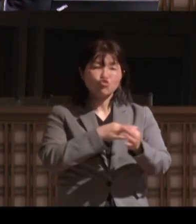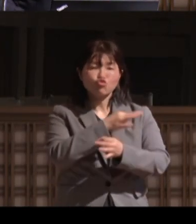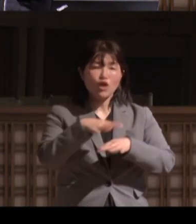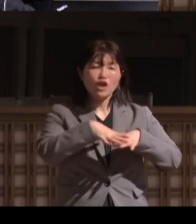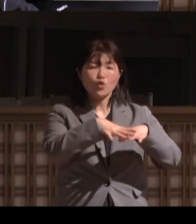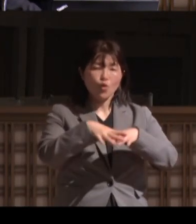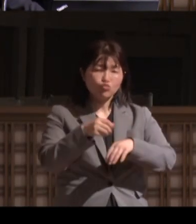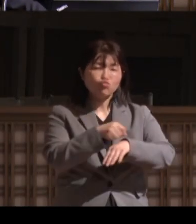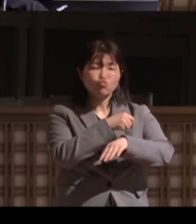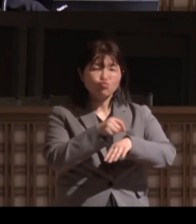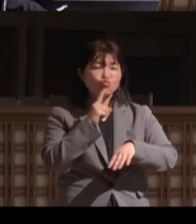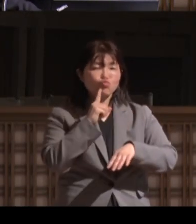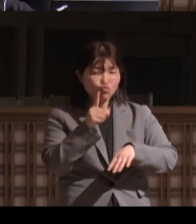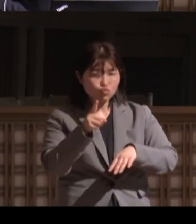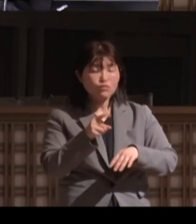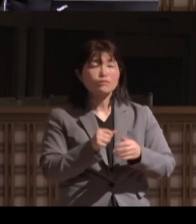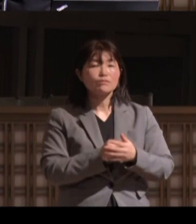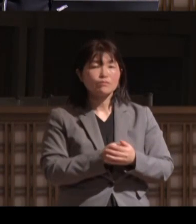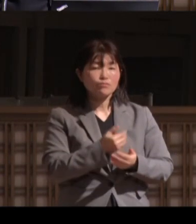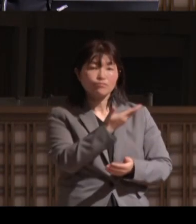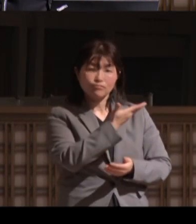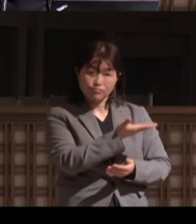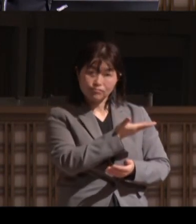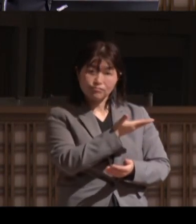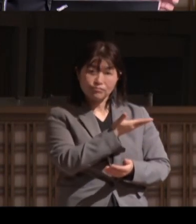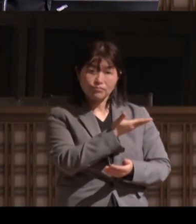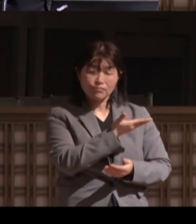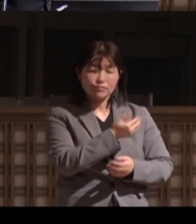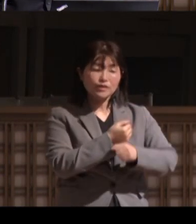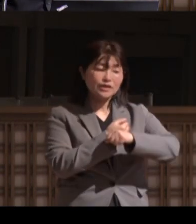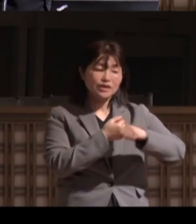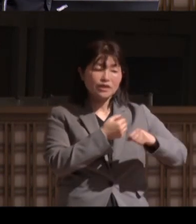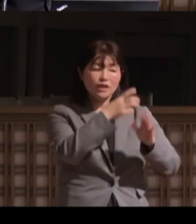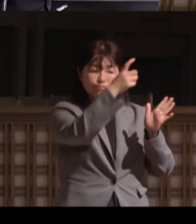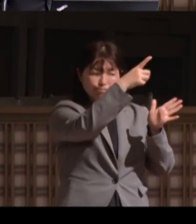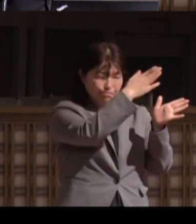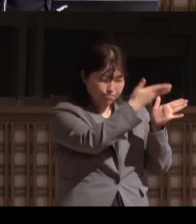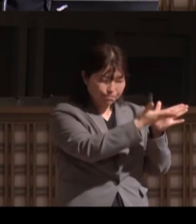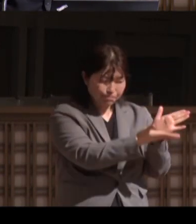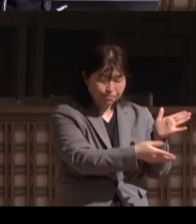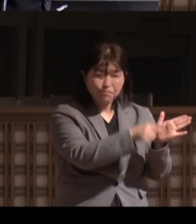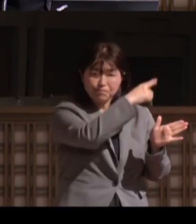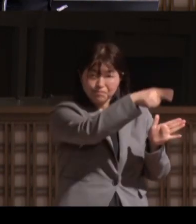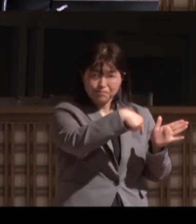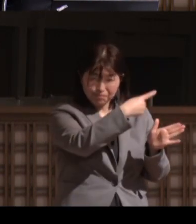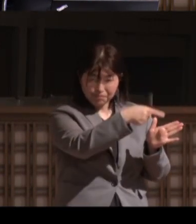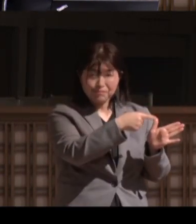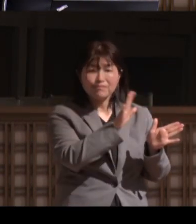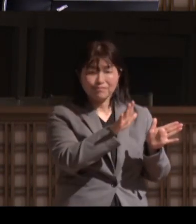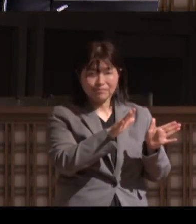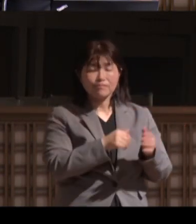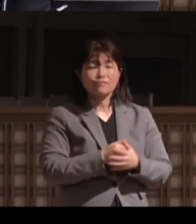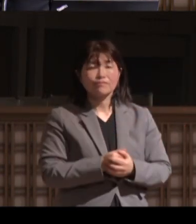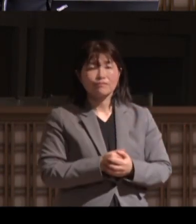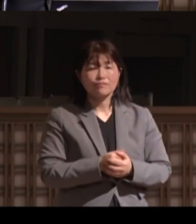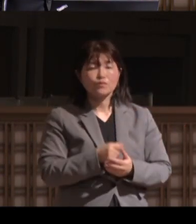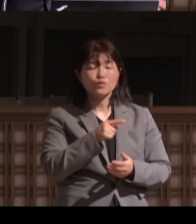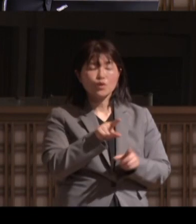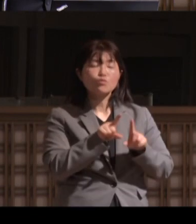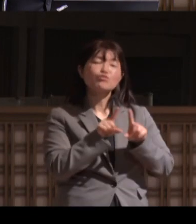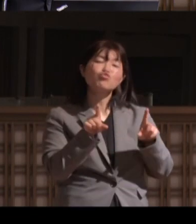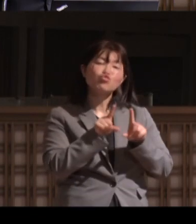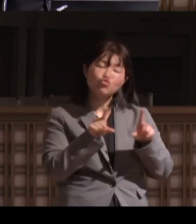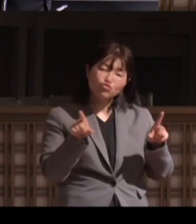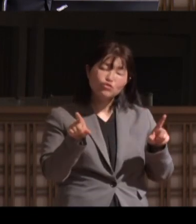の特徴はですねえご覧のようなま左に書いてあるようなポイントがありますえこれは一般的